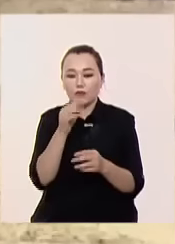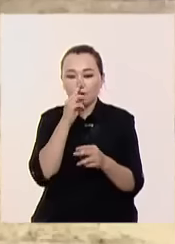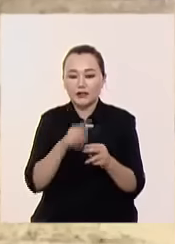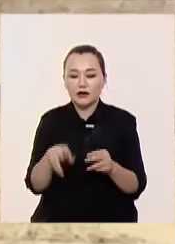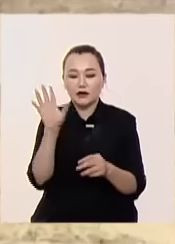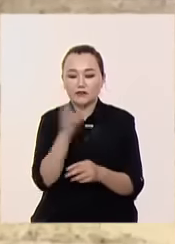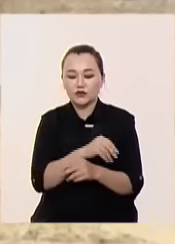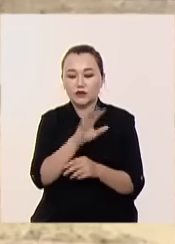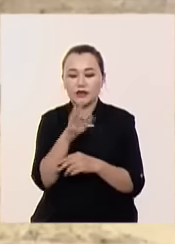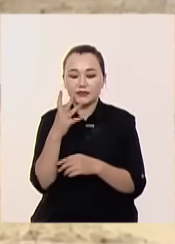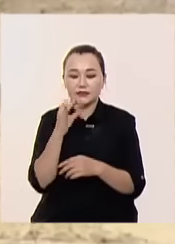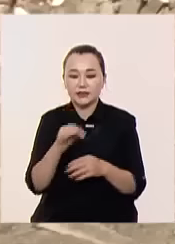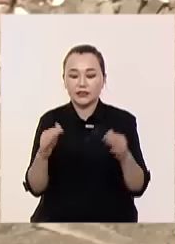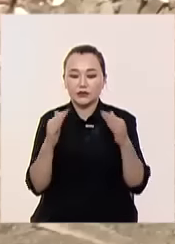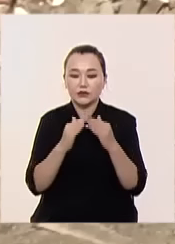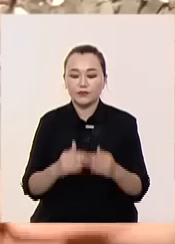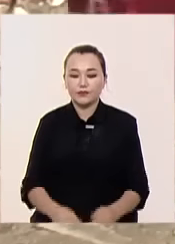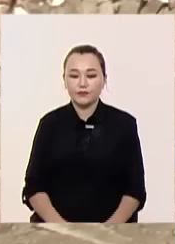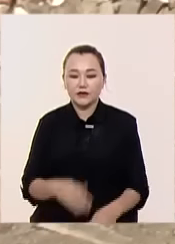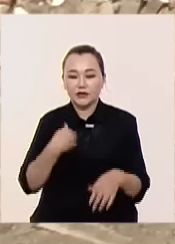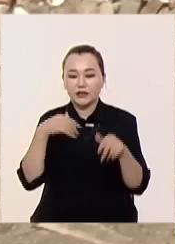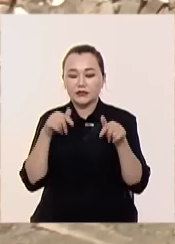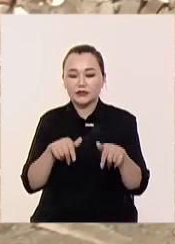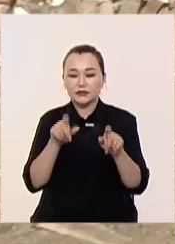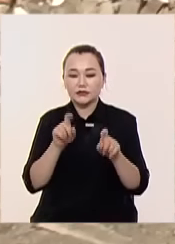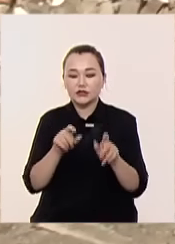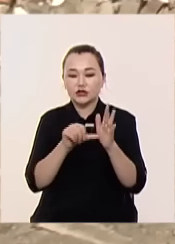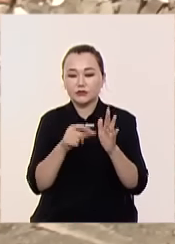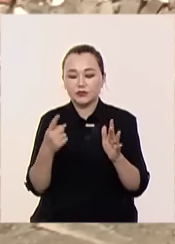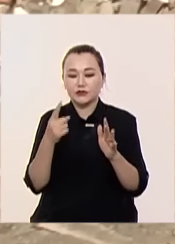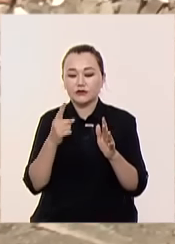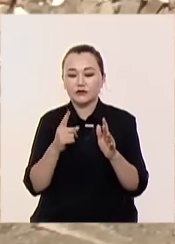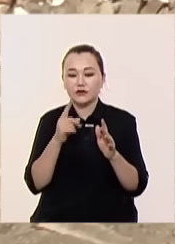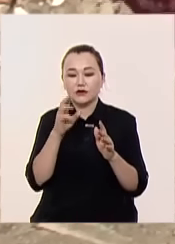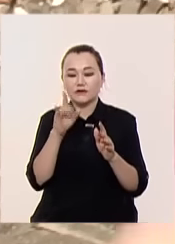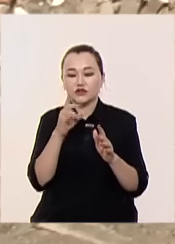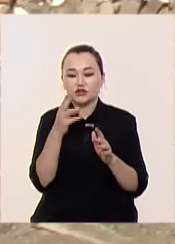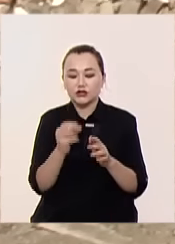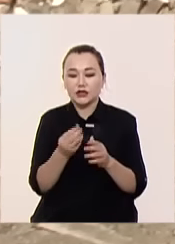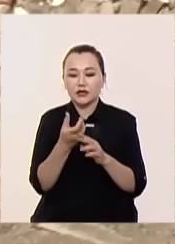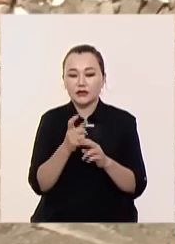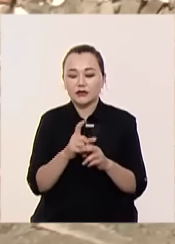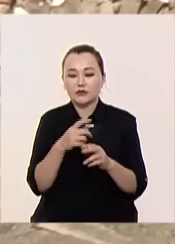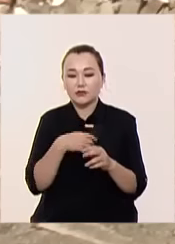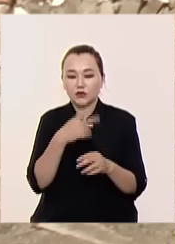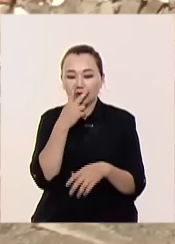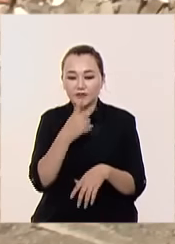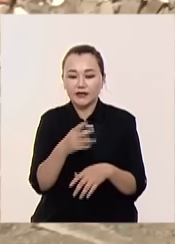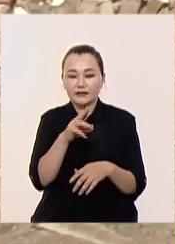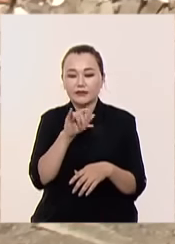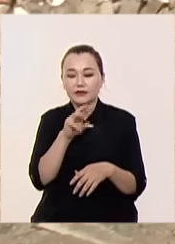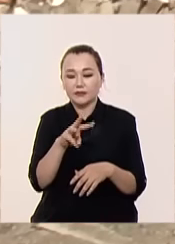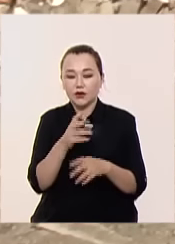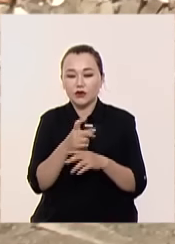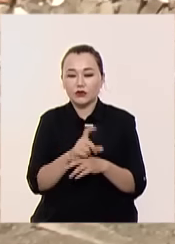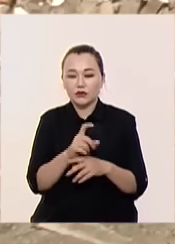все – и лес, и кров. Я сидела на 61-й вышке, которая находится на пионерлагере. Мы увидели дым, который